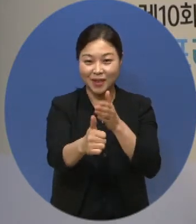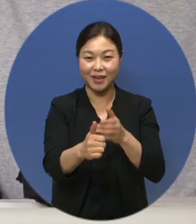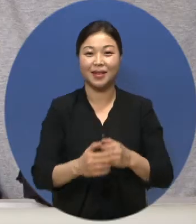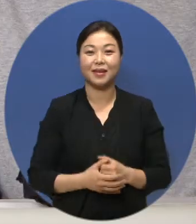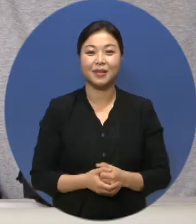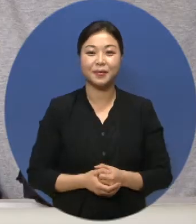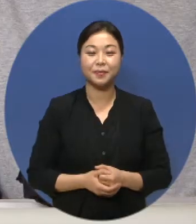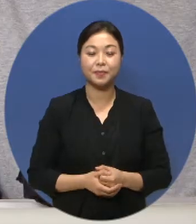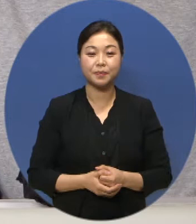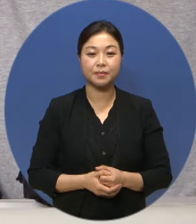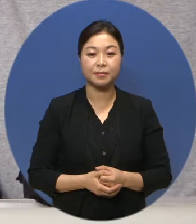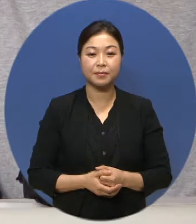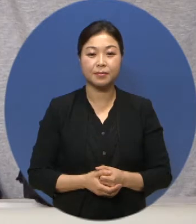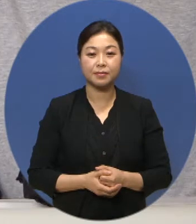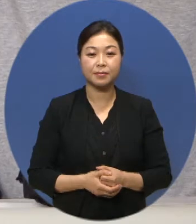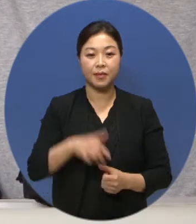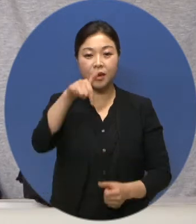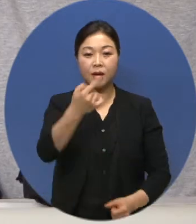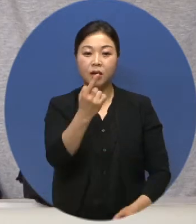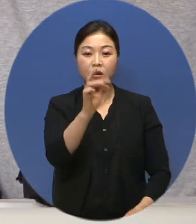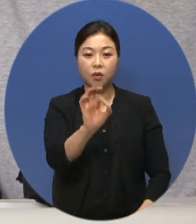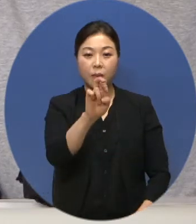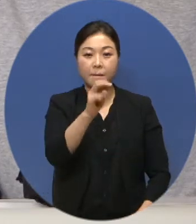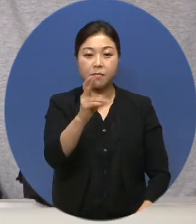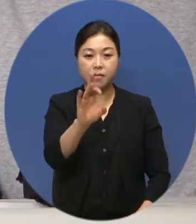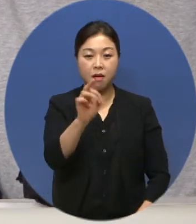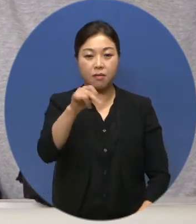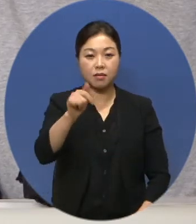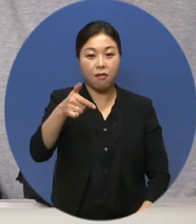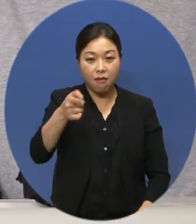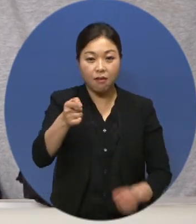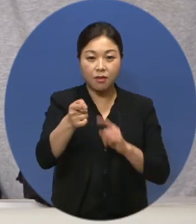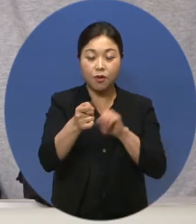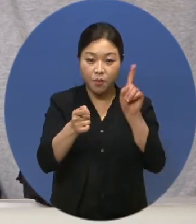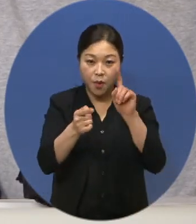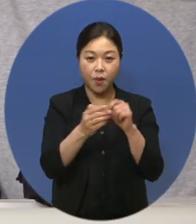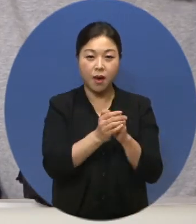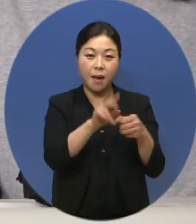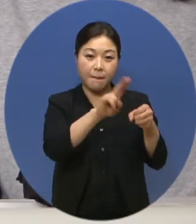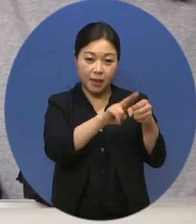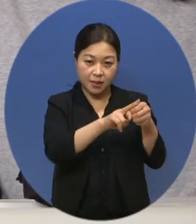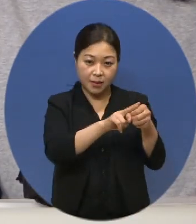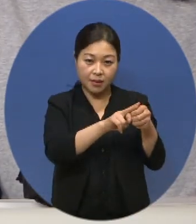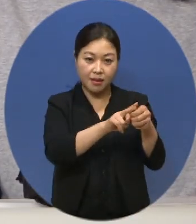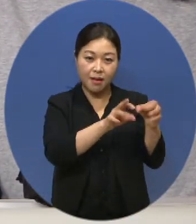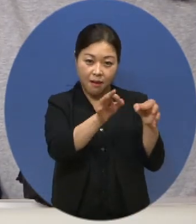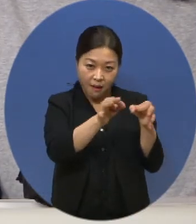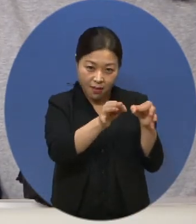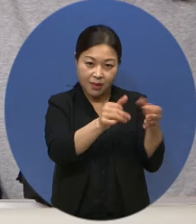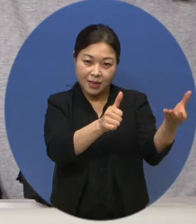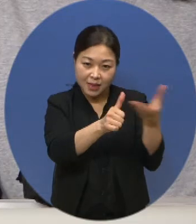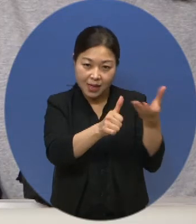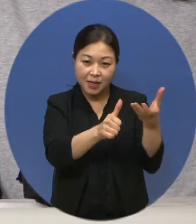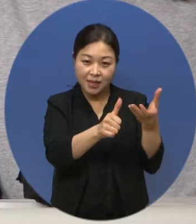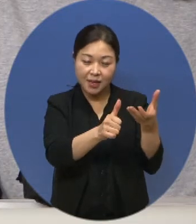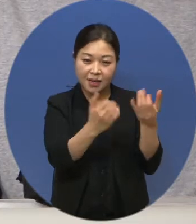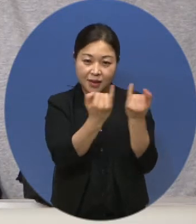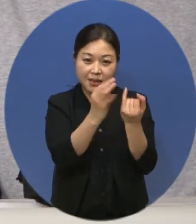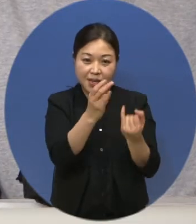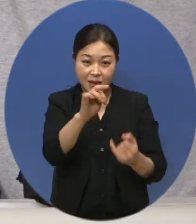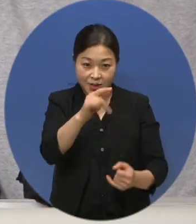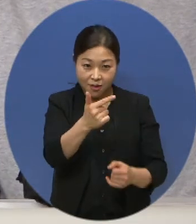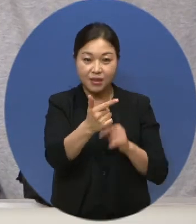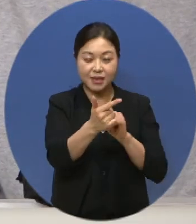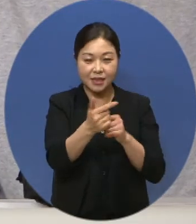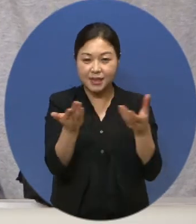부탁드리겠어요? 네, 공명선거는 그 마트에서 잘린 주인공 예선이 네. 이제 일거리를